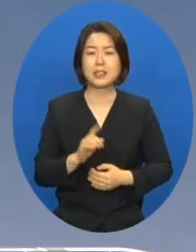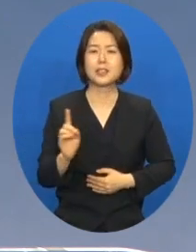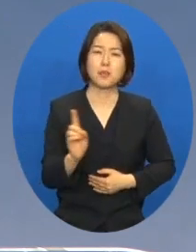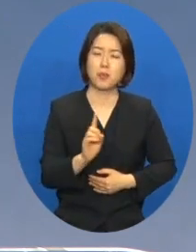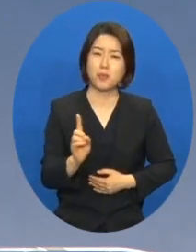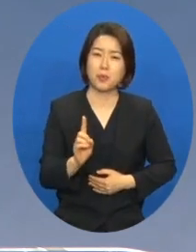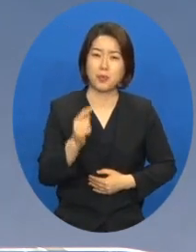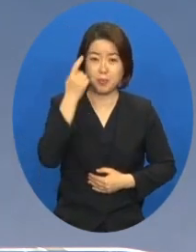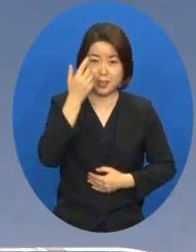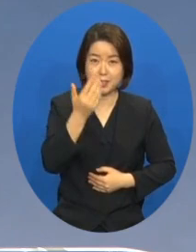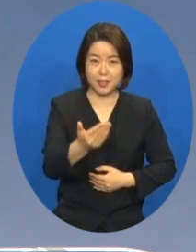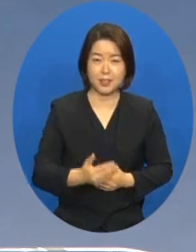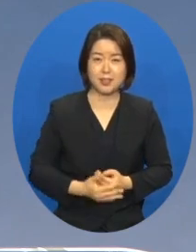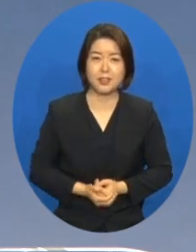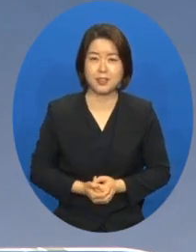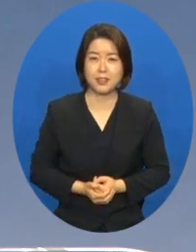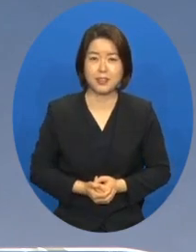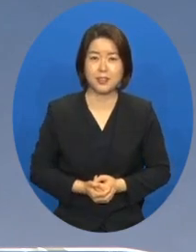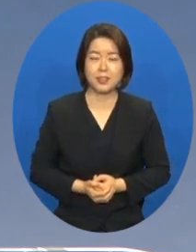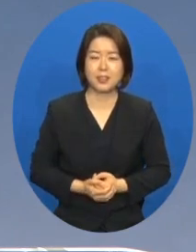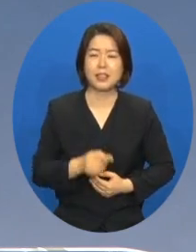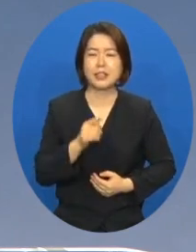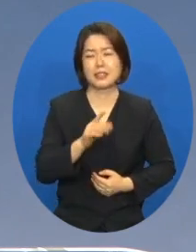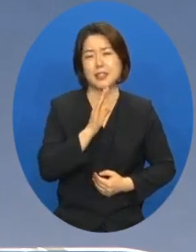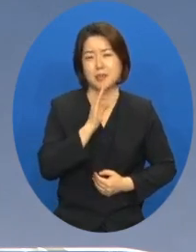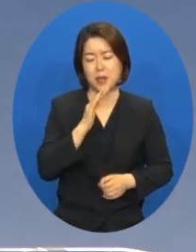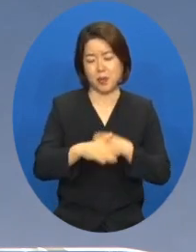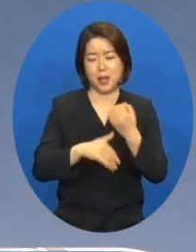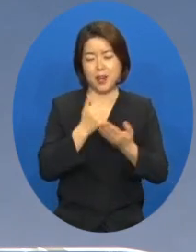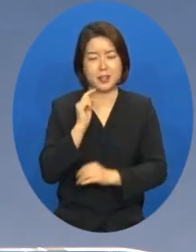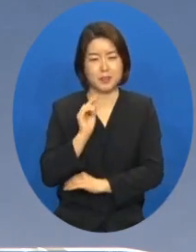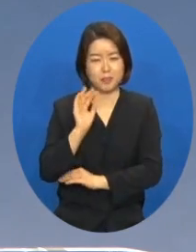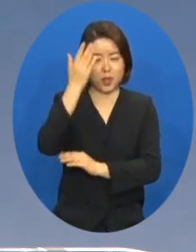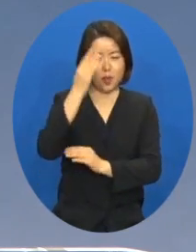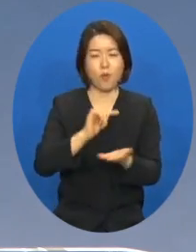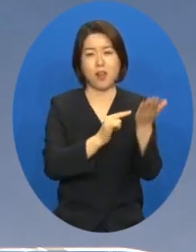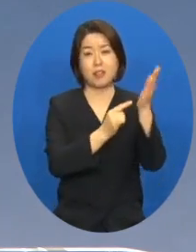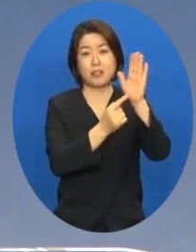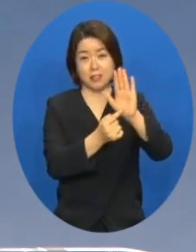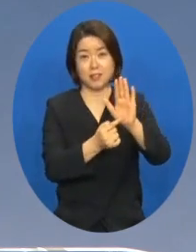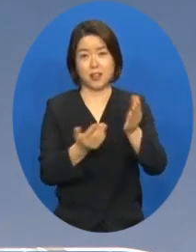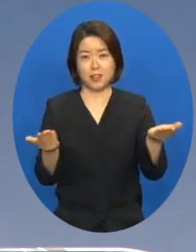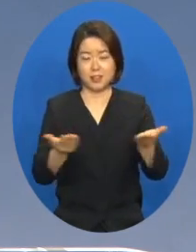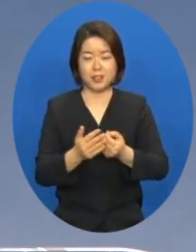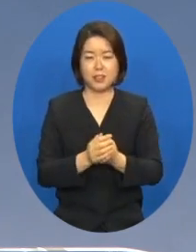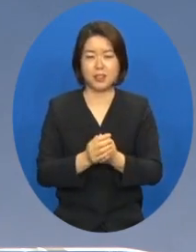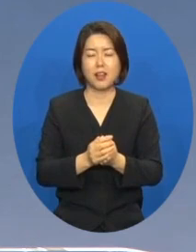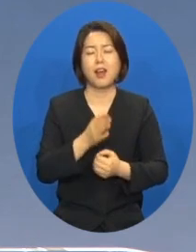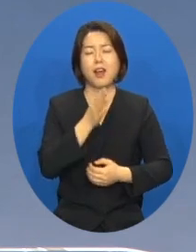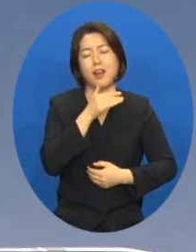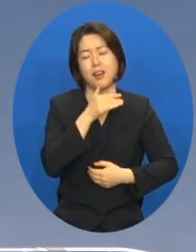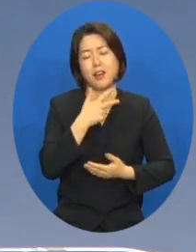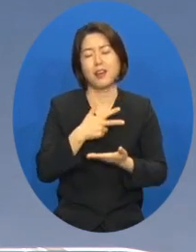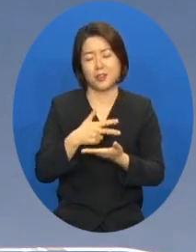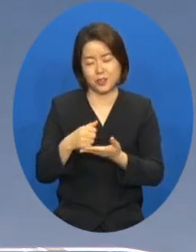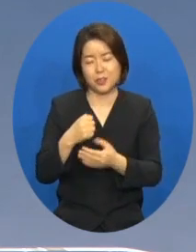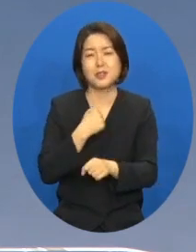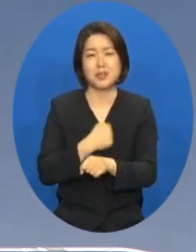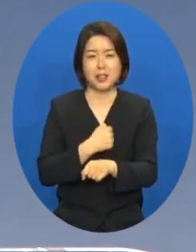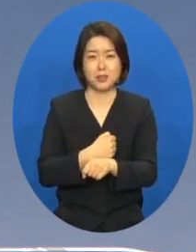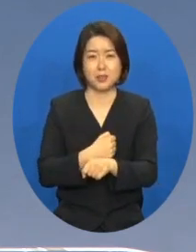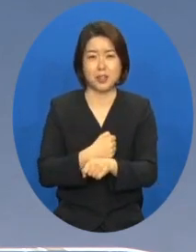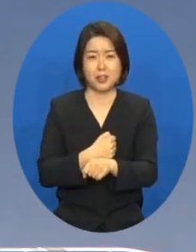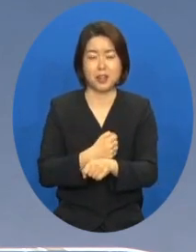뭐지요? 그게 바로 하나님의 영광이 드러나는 것입니다. 주님이 하셨구나.